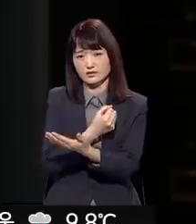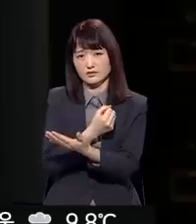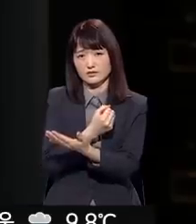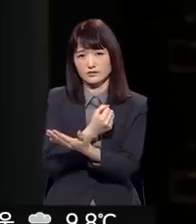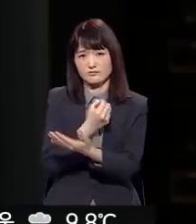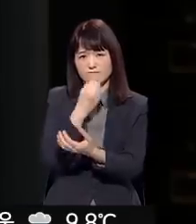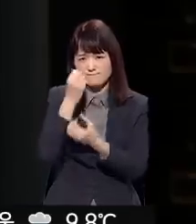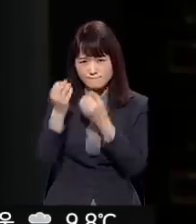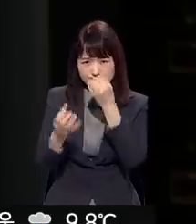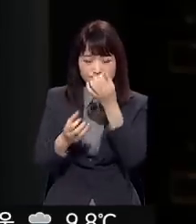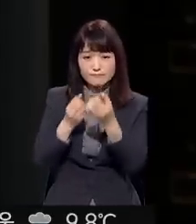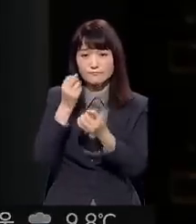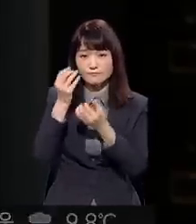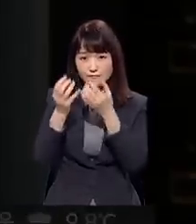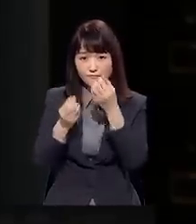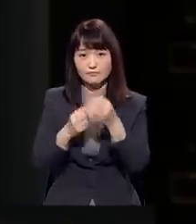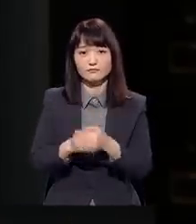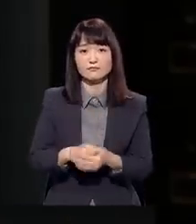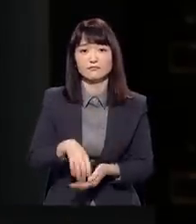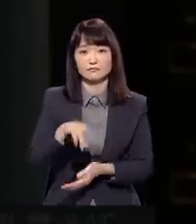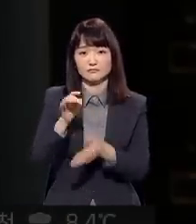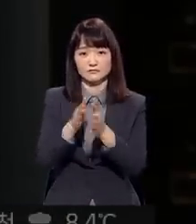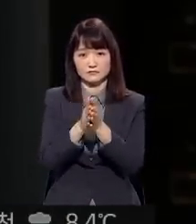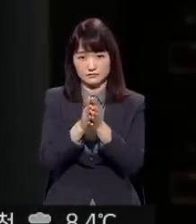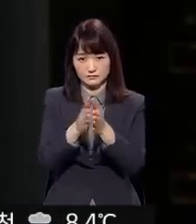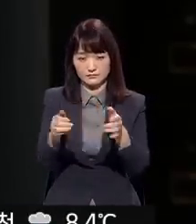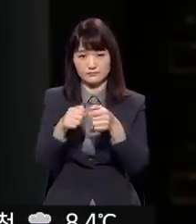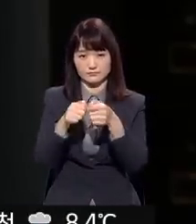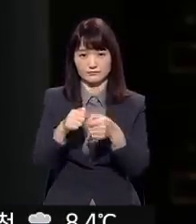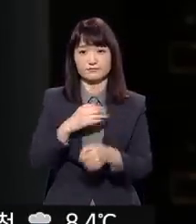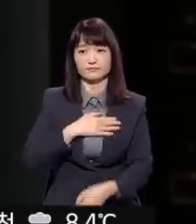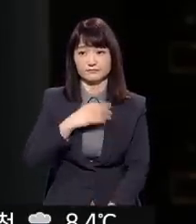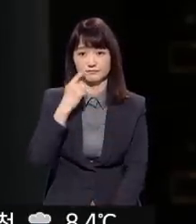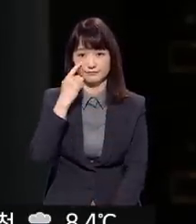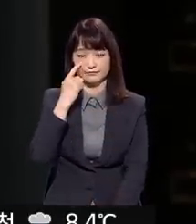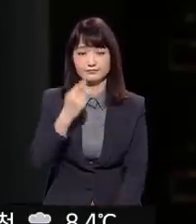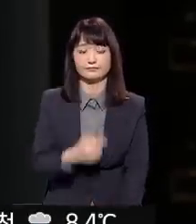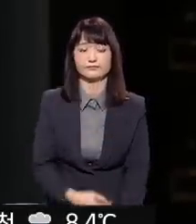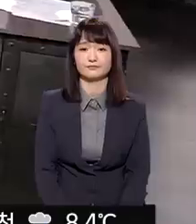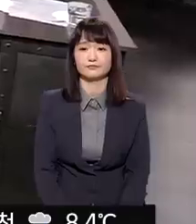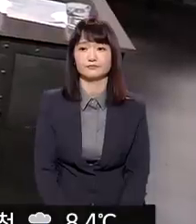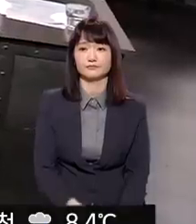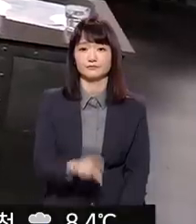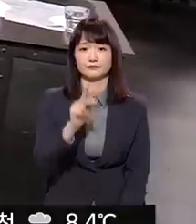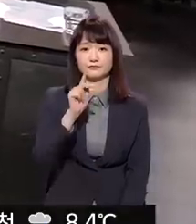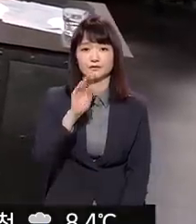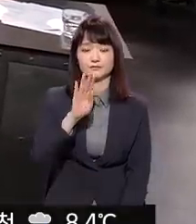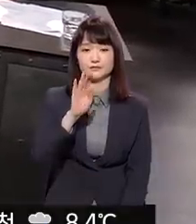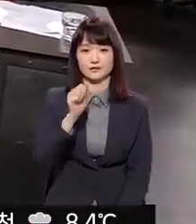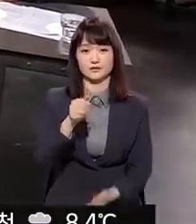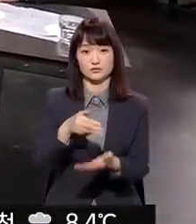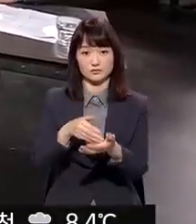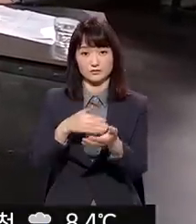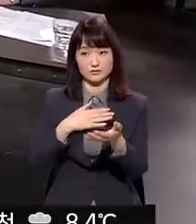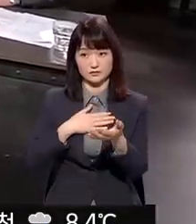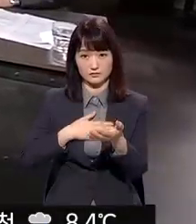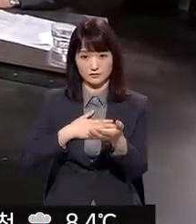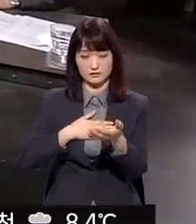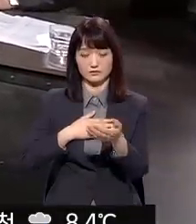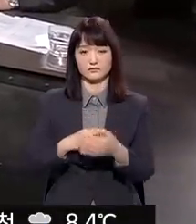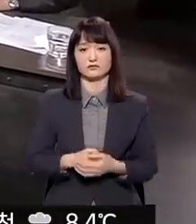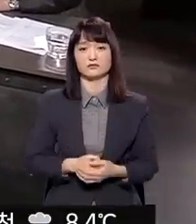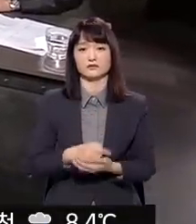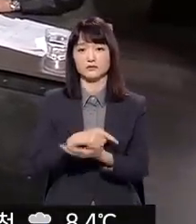사실을 폭로를 했는데요. 그 첫 시작부터 짚어볼까요? 네, 일단 KBS 보도로 알려졌습니다. 이 보도에 따르면